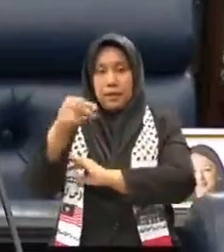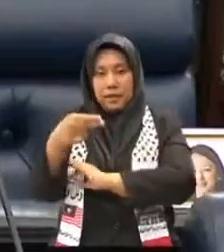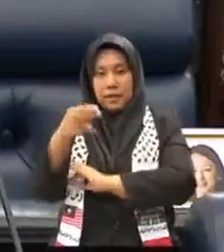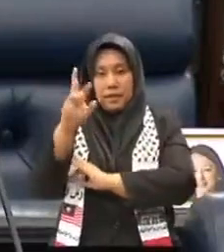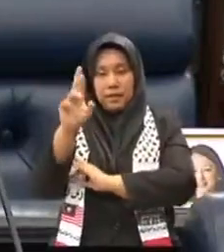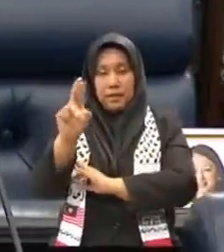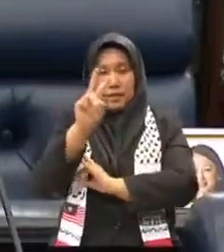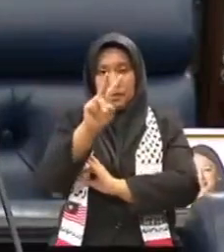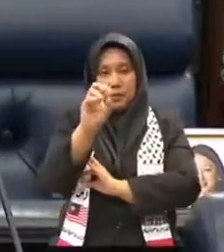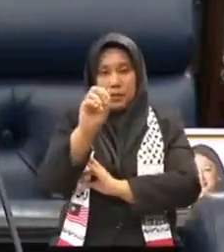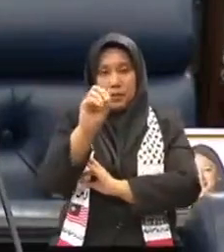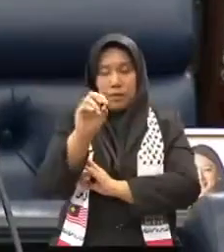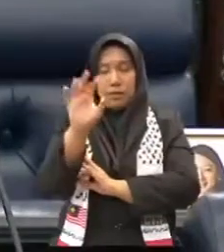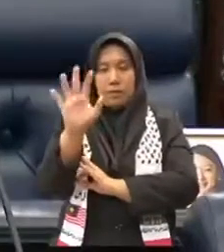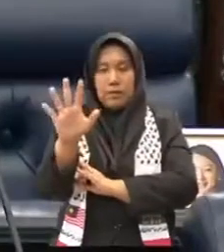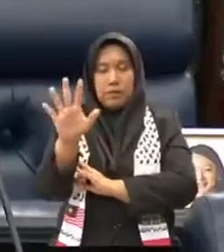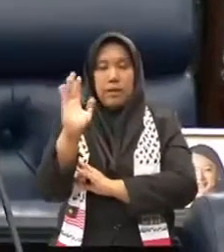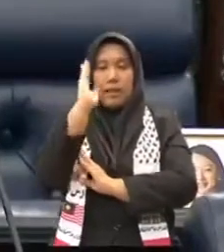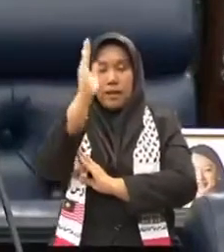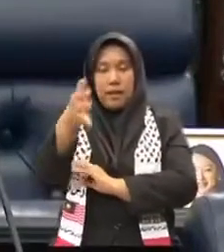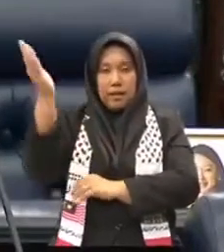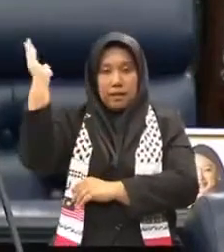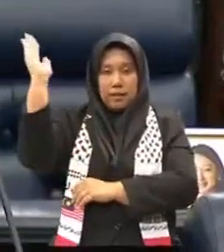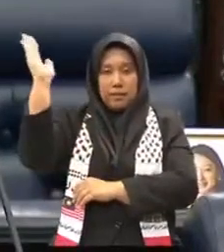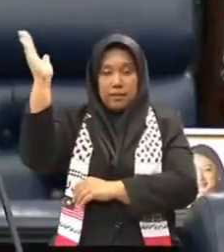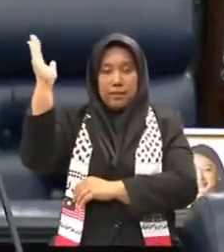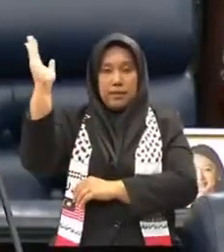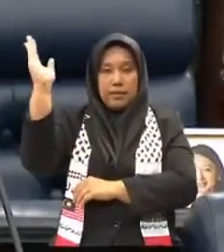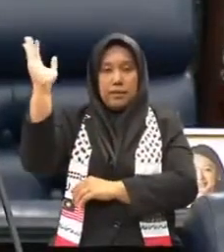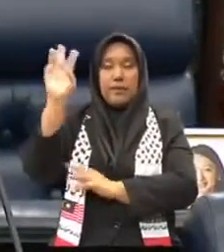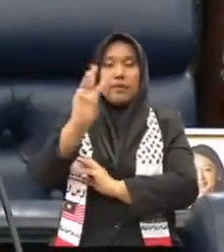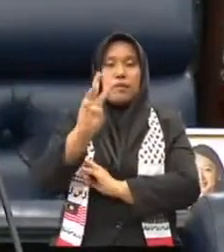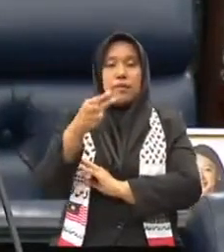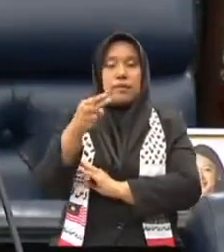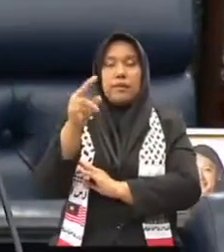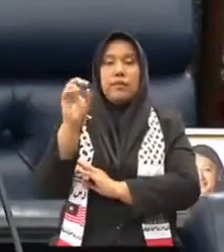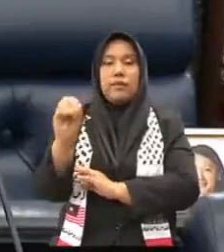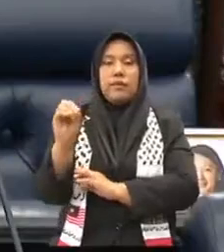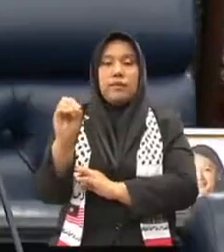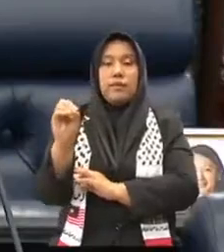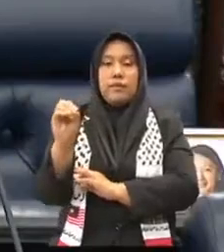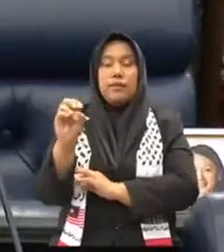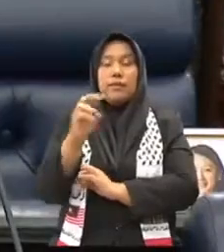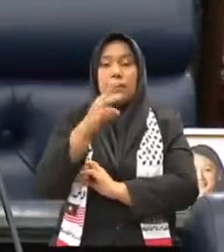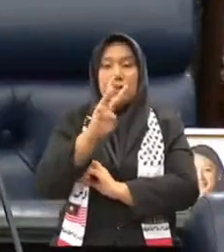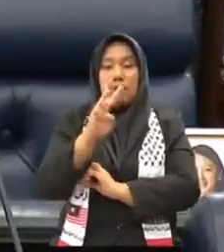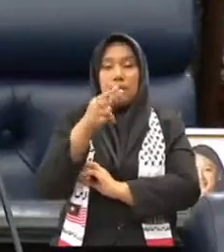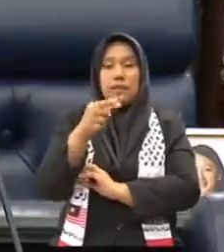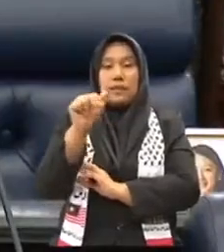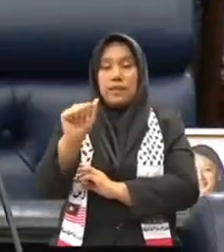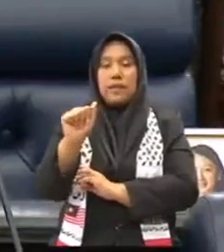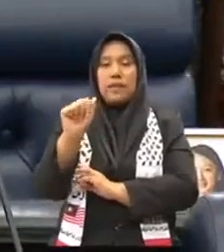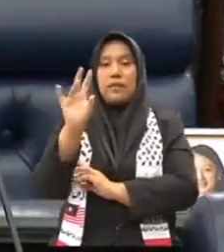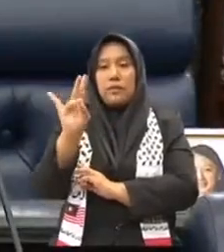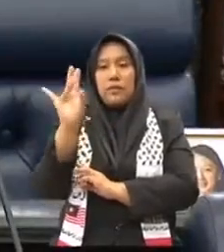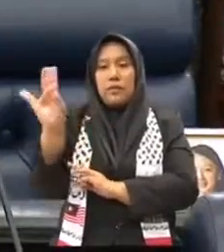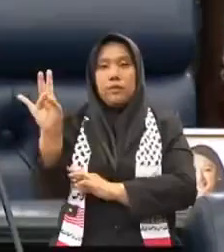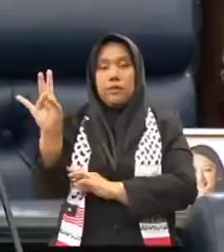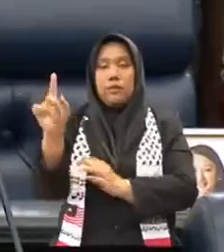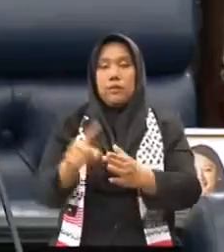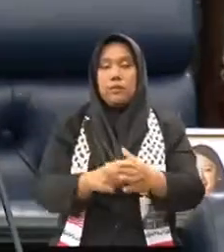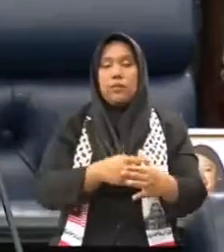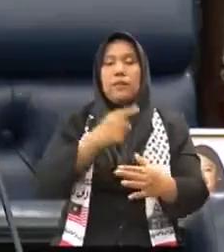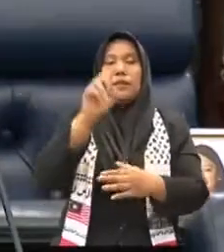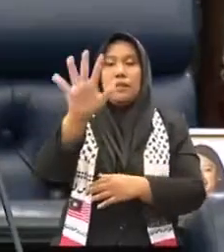2005 tersebut akan dibentangkan kepada Who 77 wa 77 pada Mei 2024 tahun